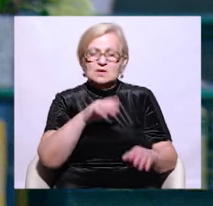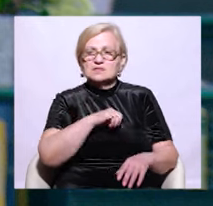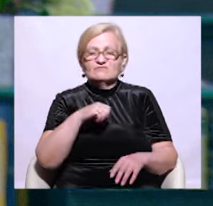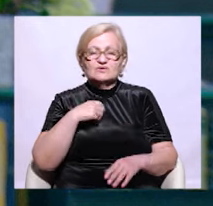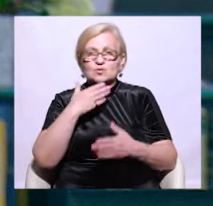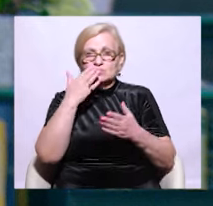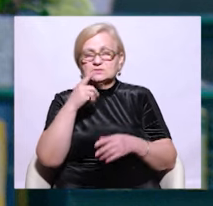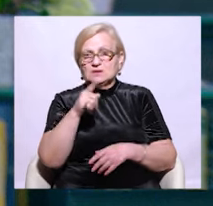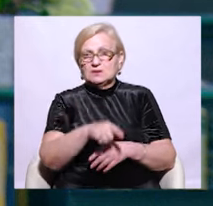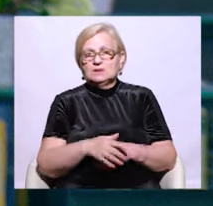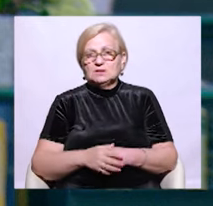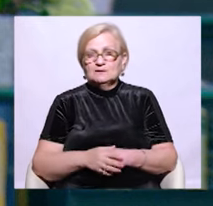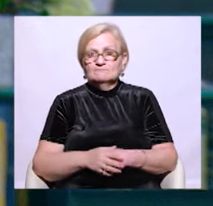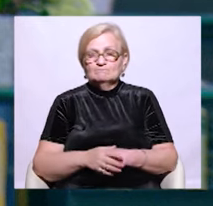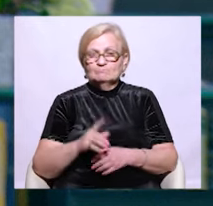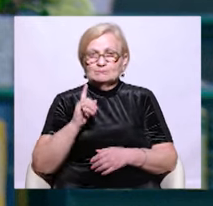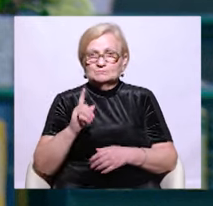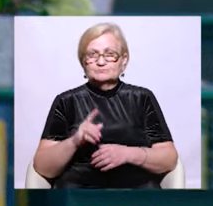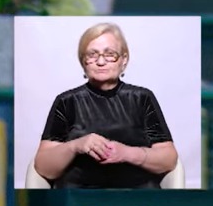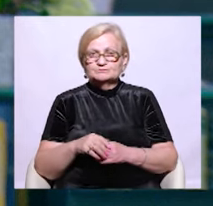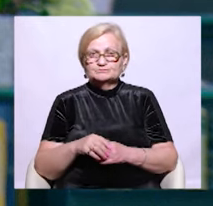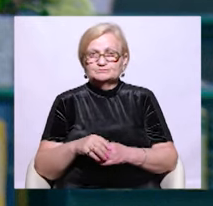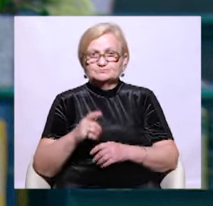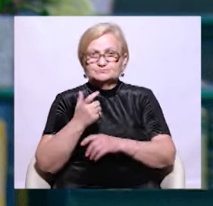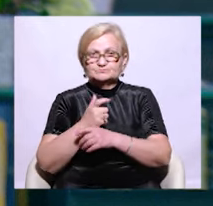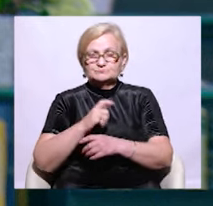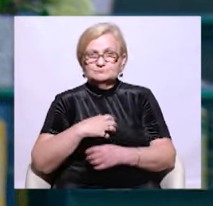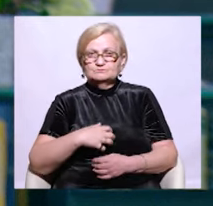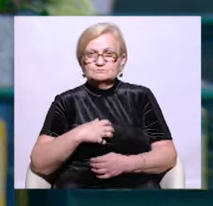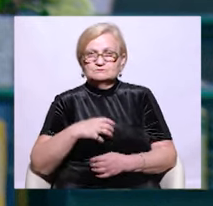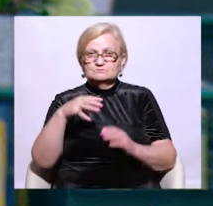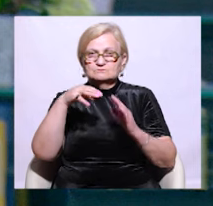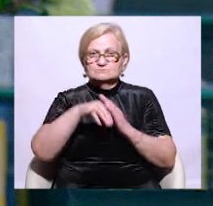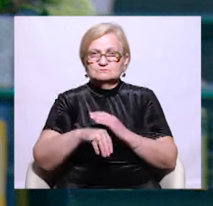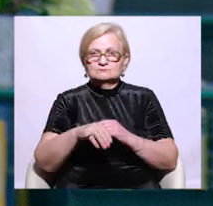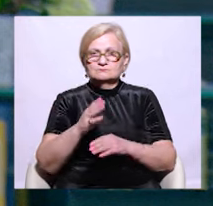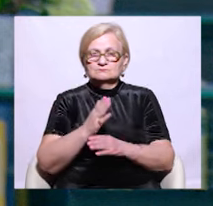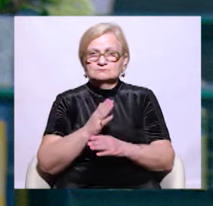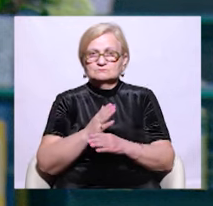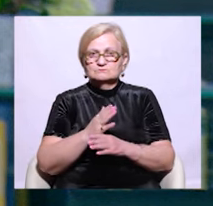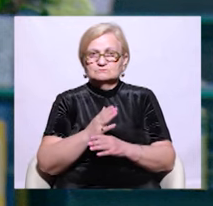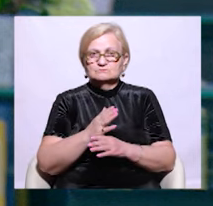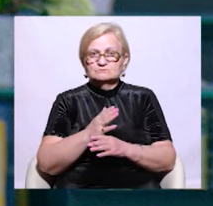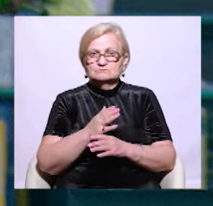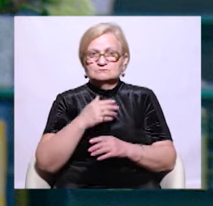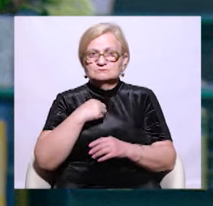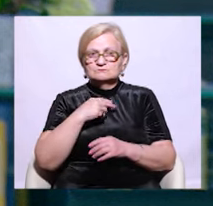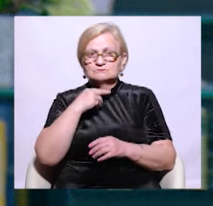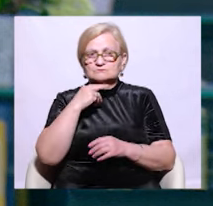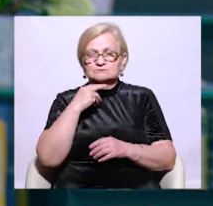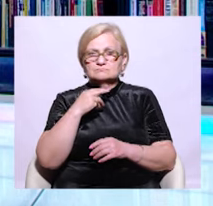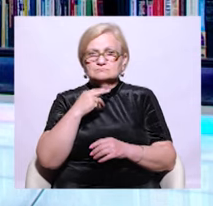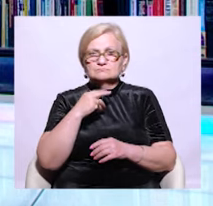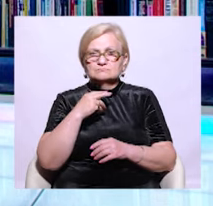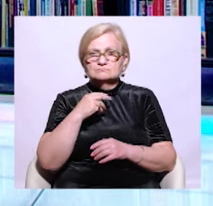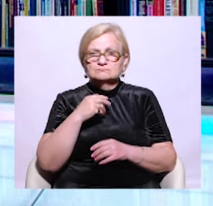დამოუკიდებლად შეგიძლიათ წაიკითხოთ, მაგრამ ძალიან მნიშვნელოვანი გარემოება უნდა გავითვალისწინოთ ჩვენ ახლა ამ